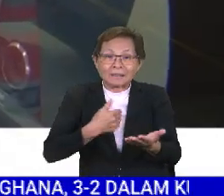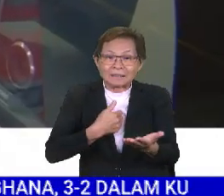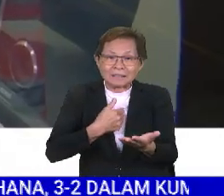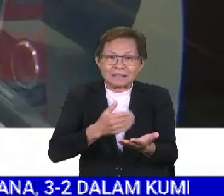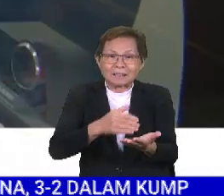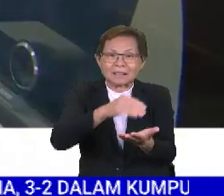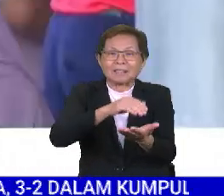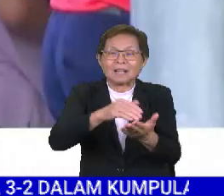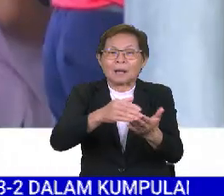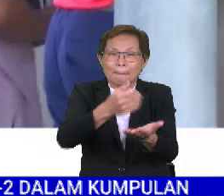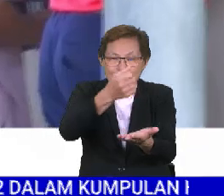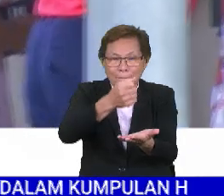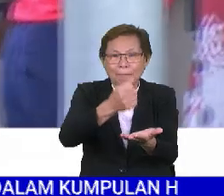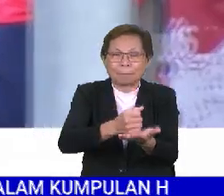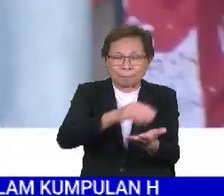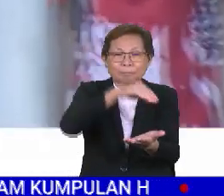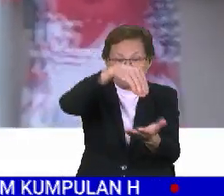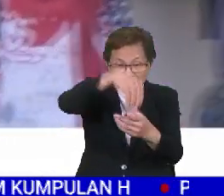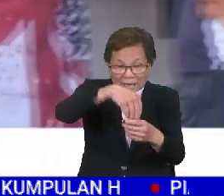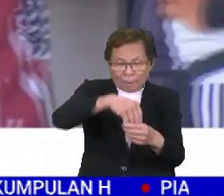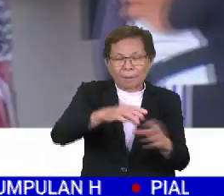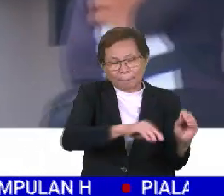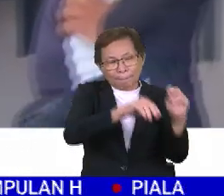akan dipindahkan ke luar terminal.